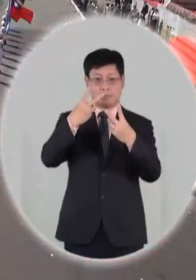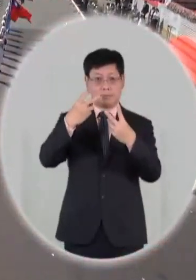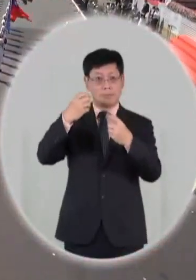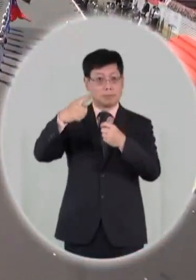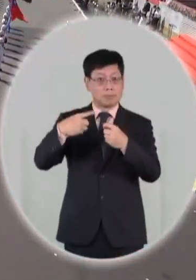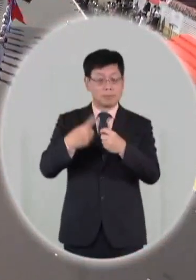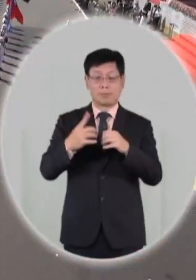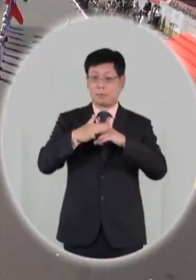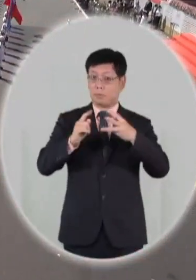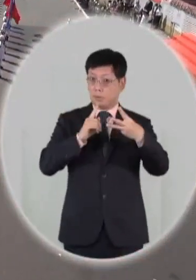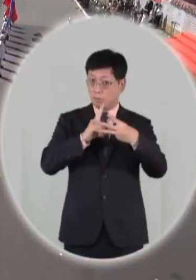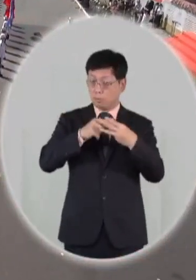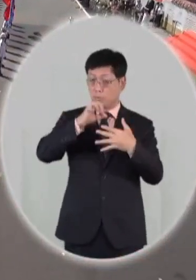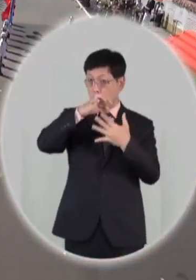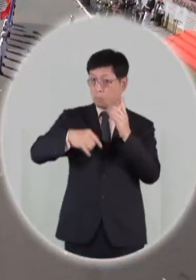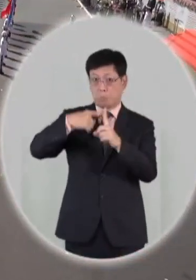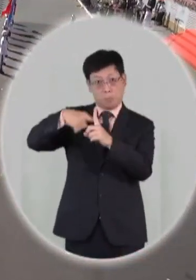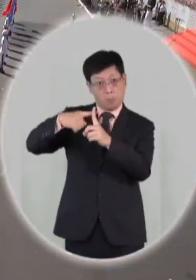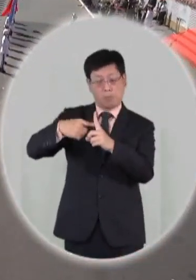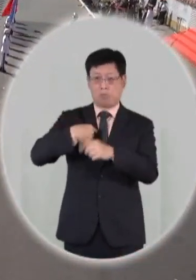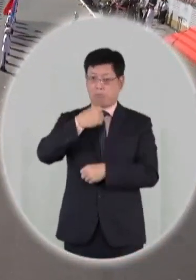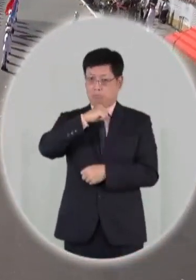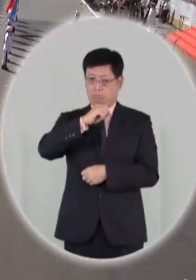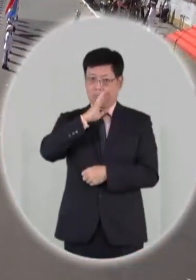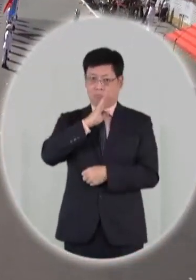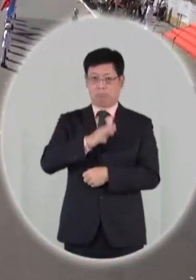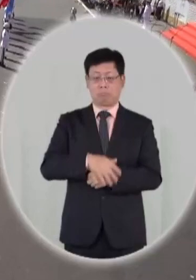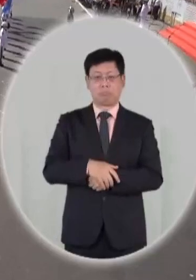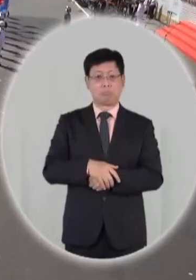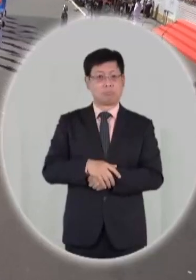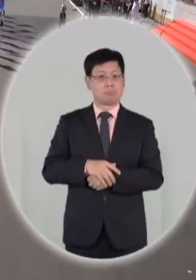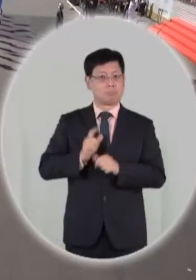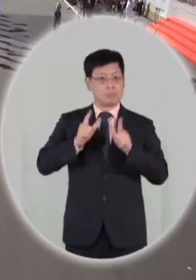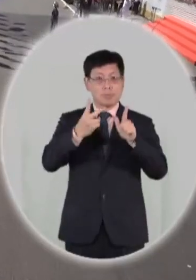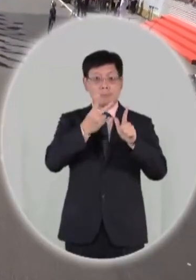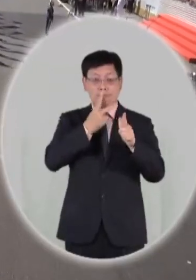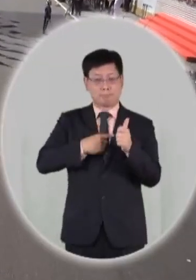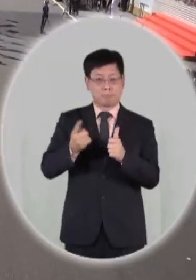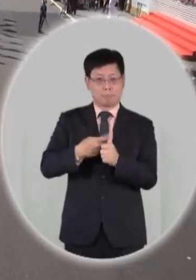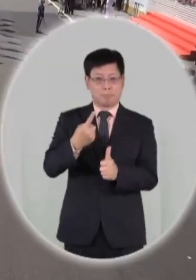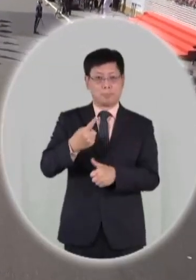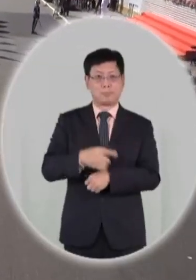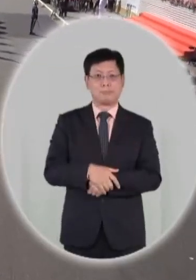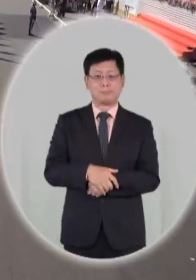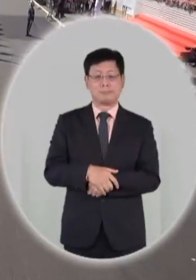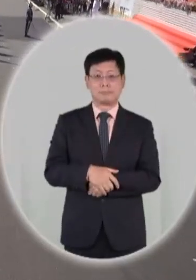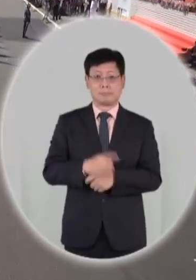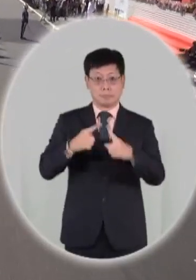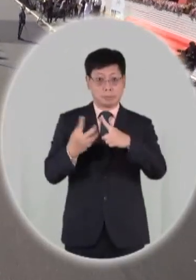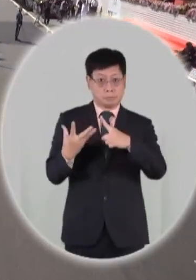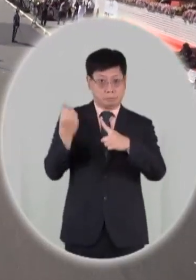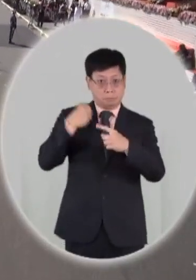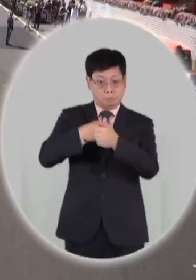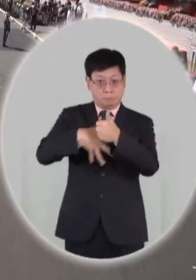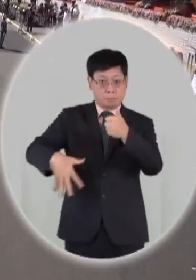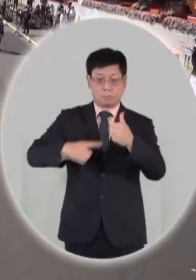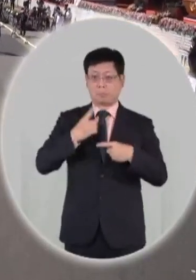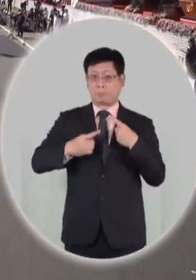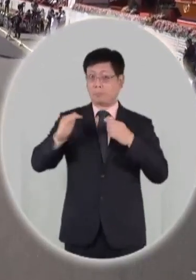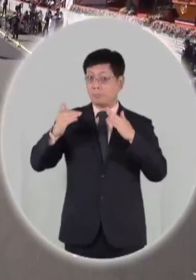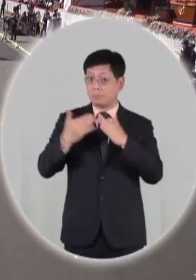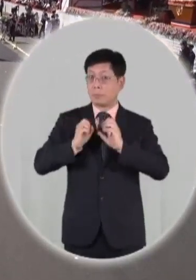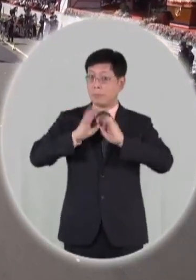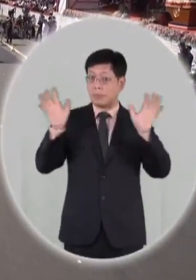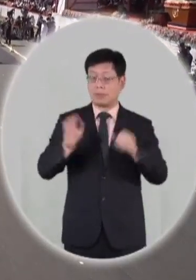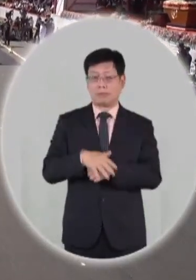2020民主指数，台湾高居东亚之冠。人权组织自由之家公布